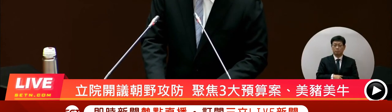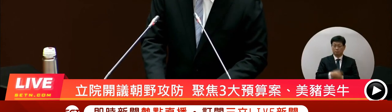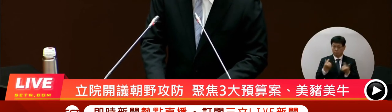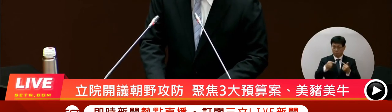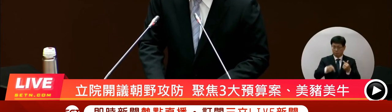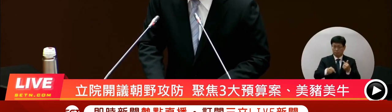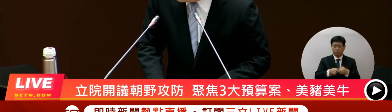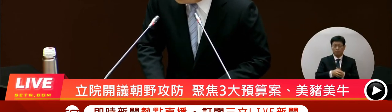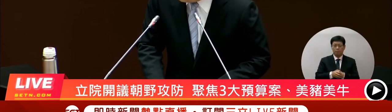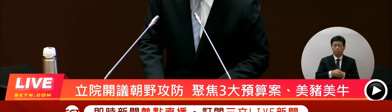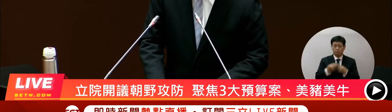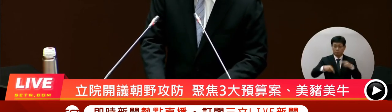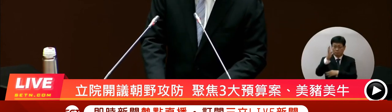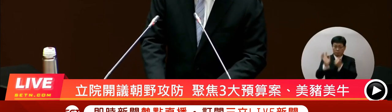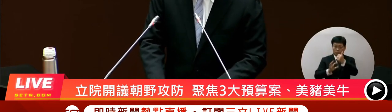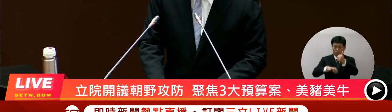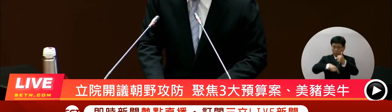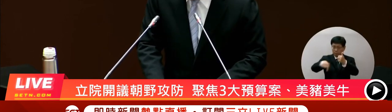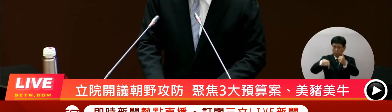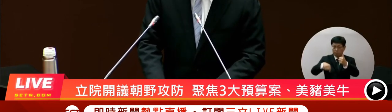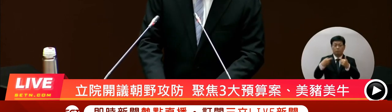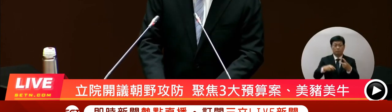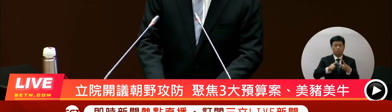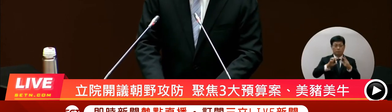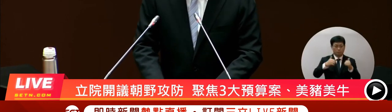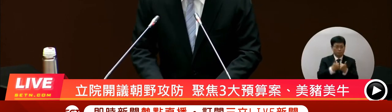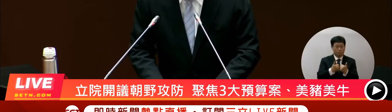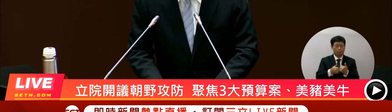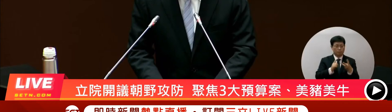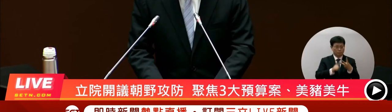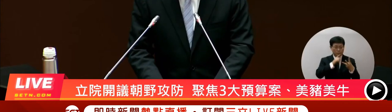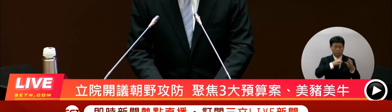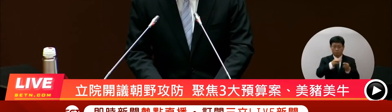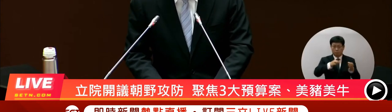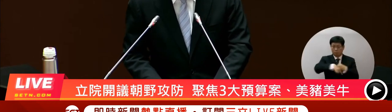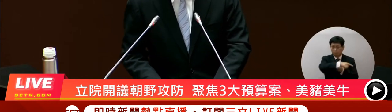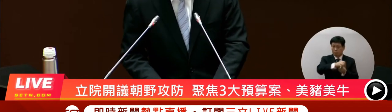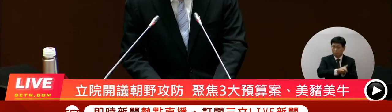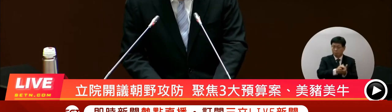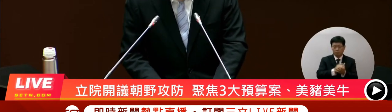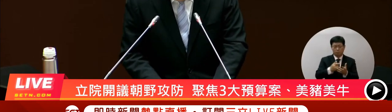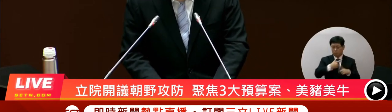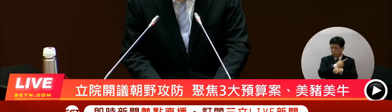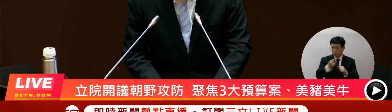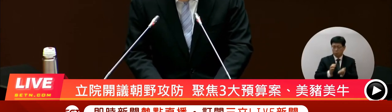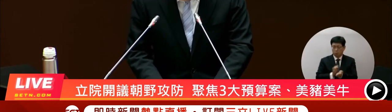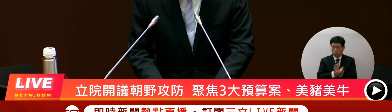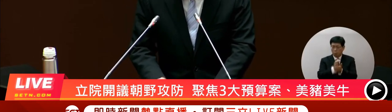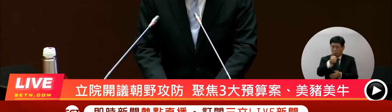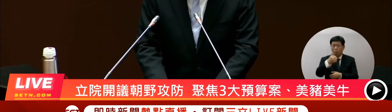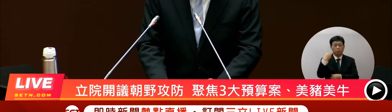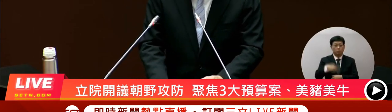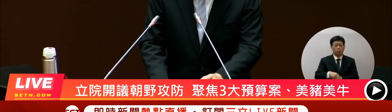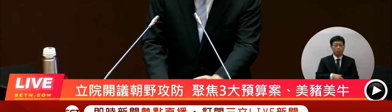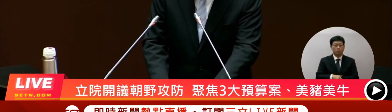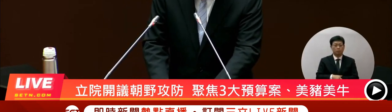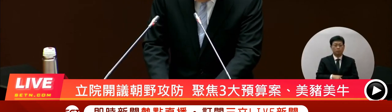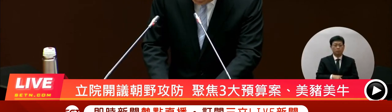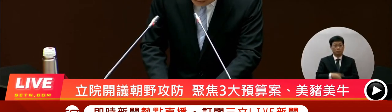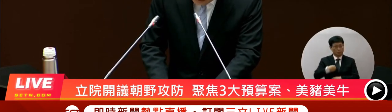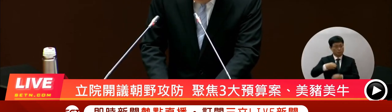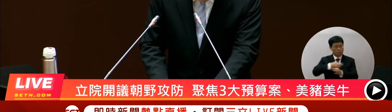在行政部门、在国会、在商界如此正面反应，甚至于我们的